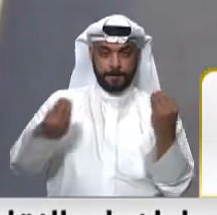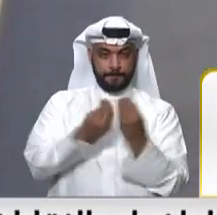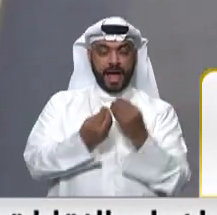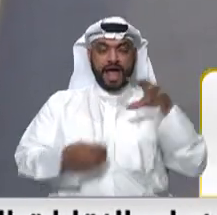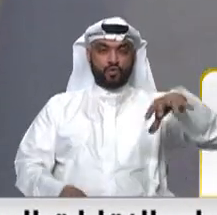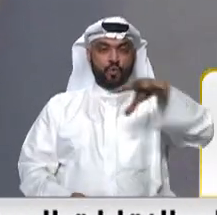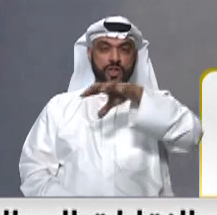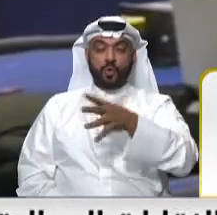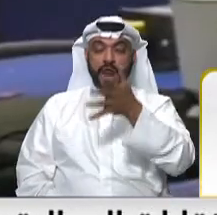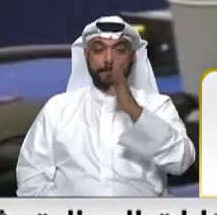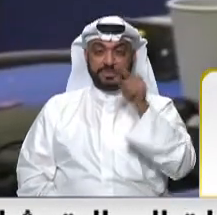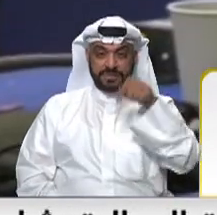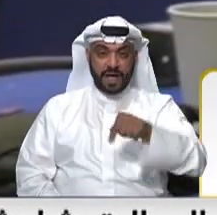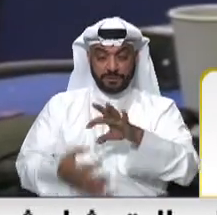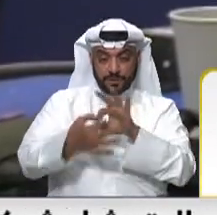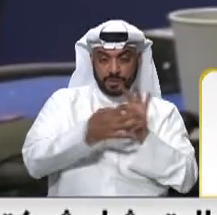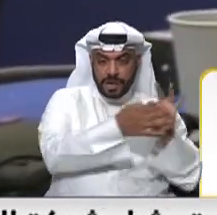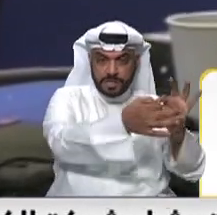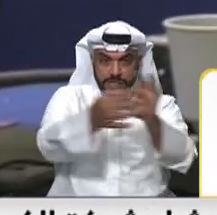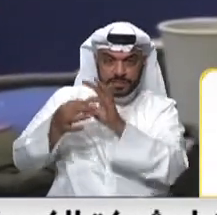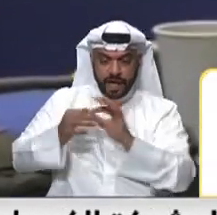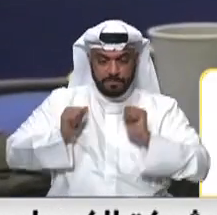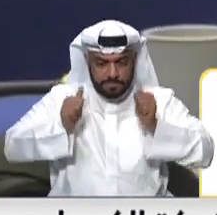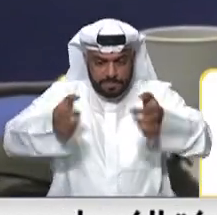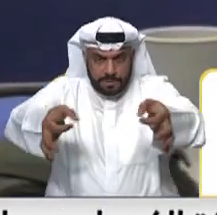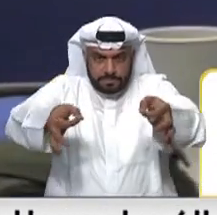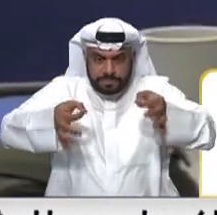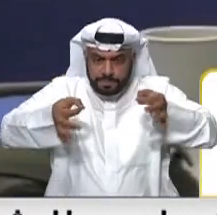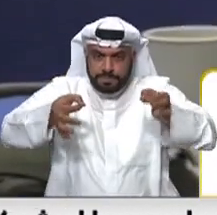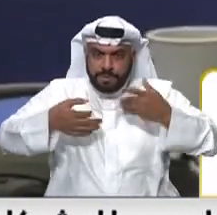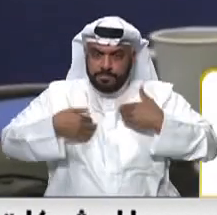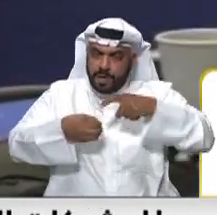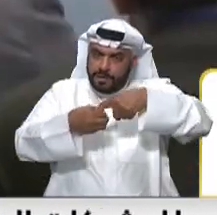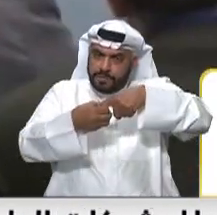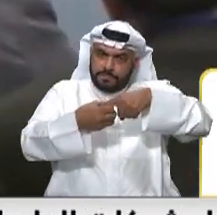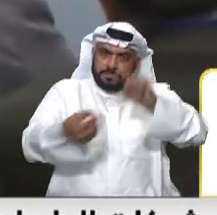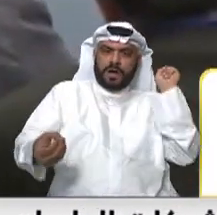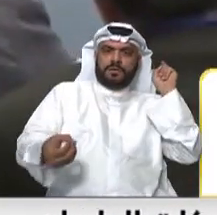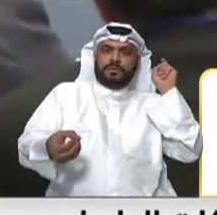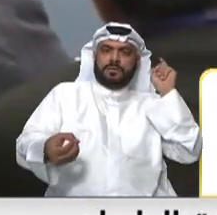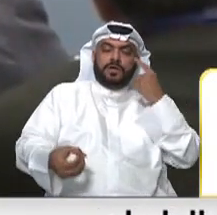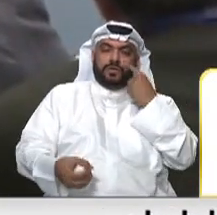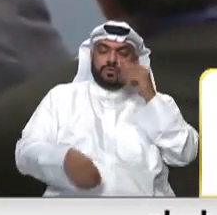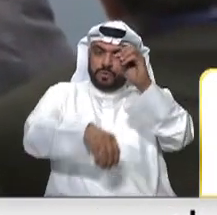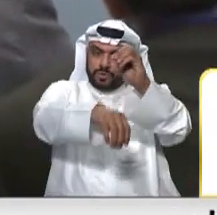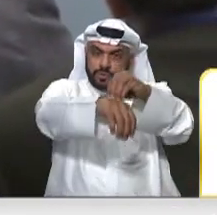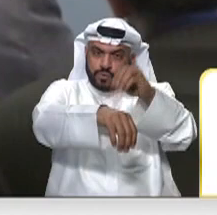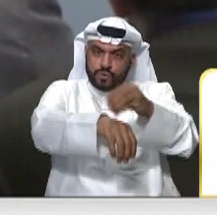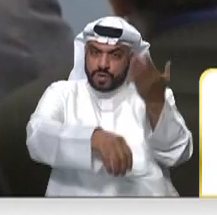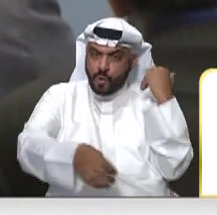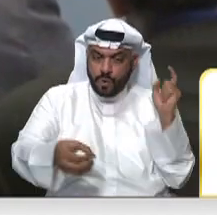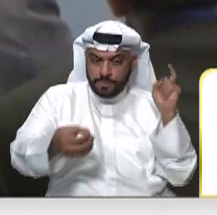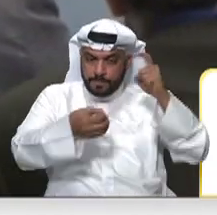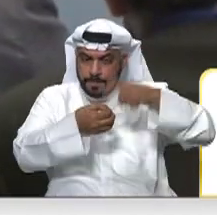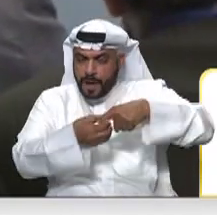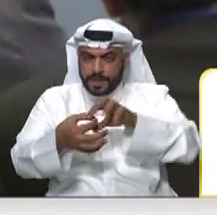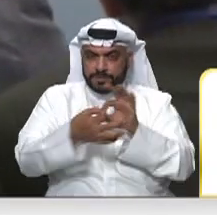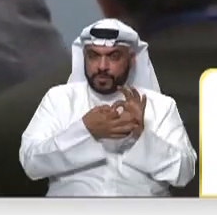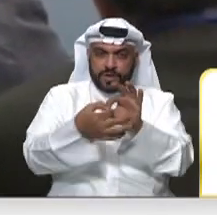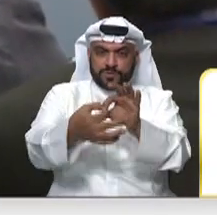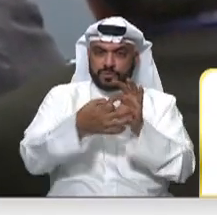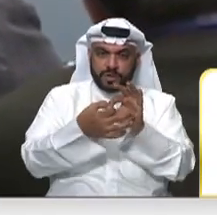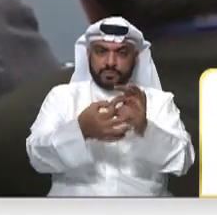اذا لم تعد الاطراف الاخرى الى التزاماتها فمن حق ايران ان تخفض التزاماتها بشكل متبادل